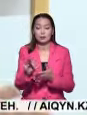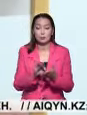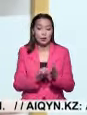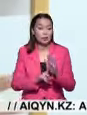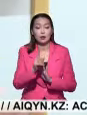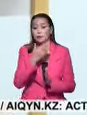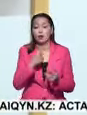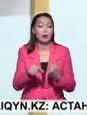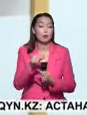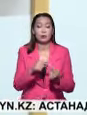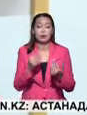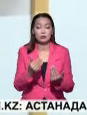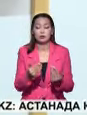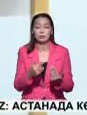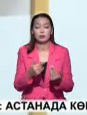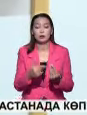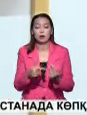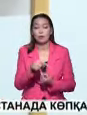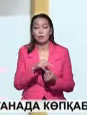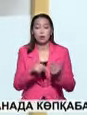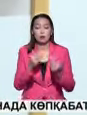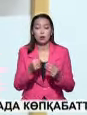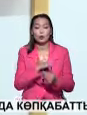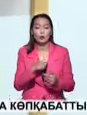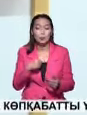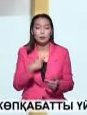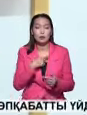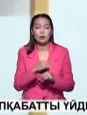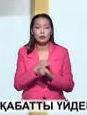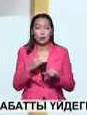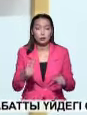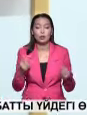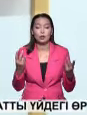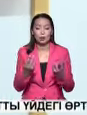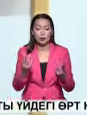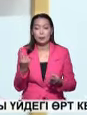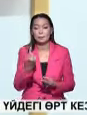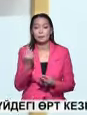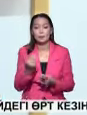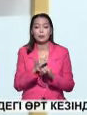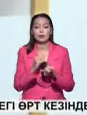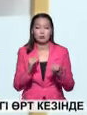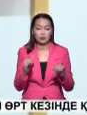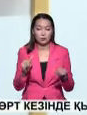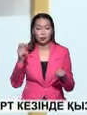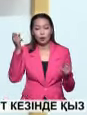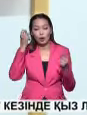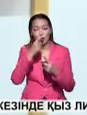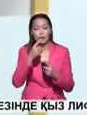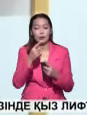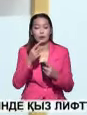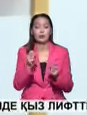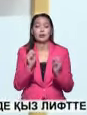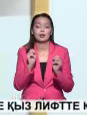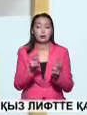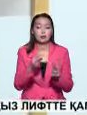бизнес кәсіпті бірден бастап кеткеннен гөрі өз-өзін дамытқан жөн. Бірінші дамытып, біліп алып, қалай